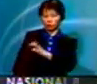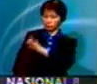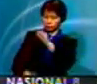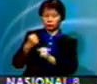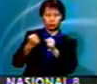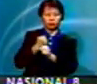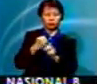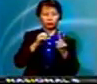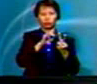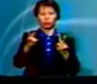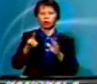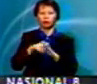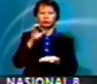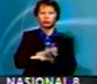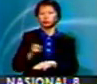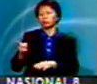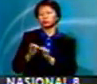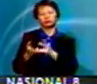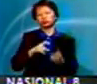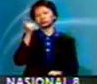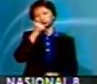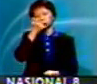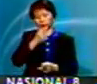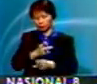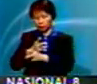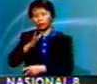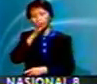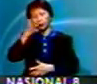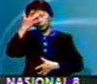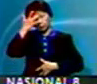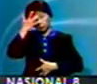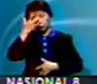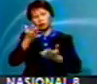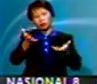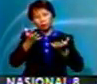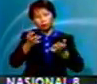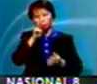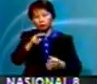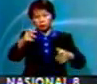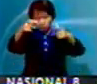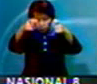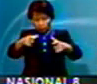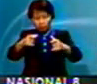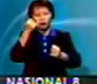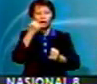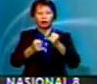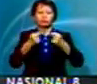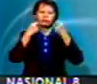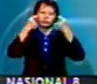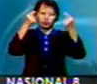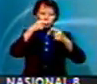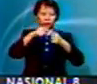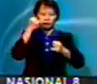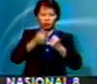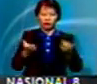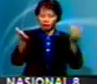tahun 2007 namun terpaksa berkorban kerana menjaga ibunya yang sakit. Keinginannya untuk melihat Kaabah akhirnya termakbul apabila akhirnya